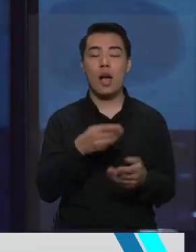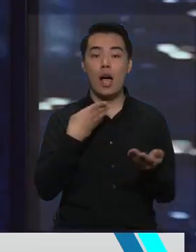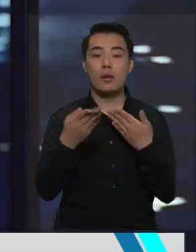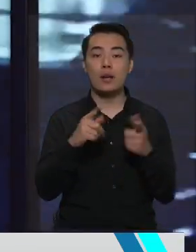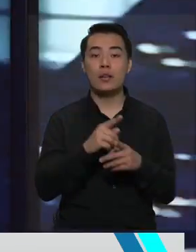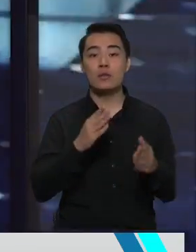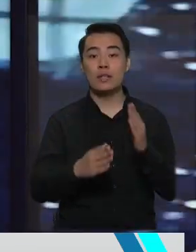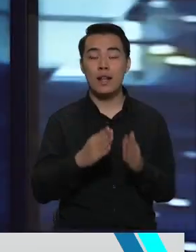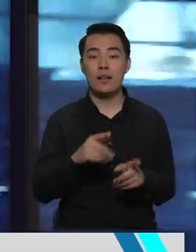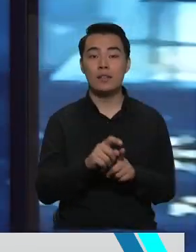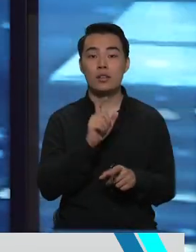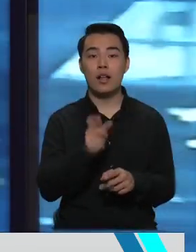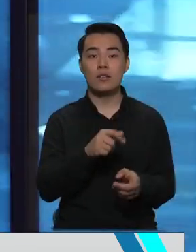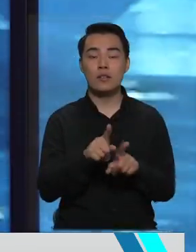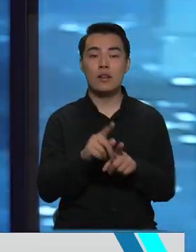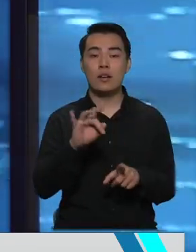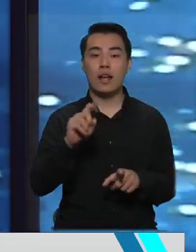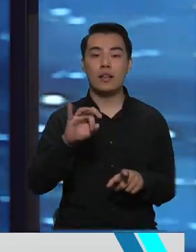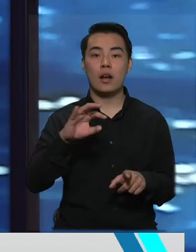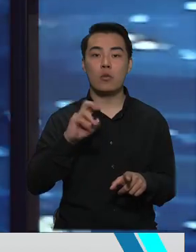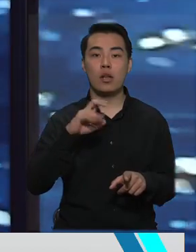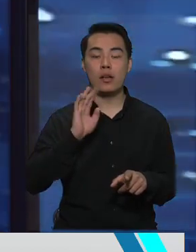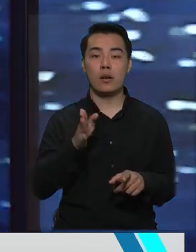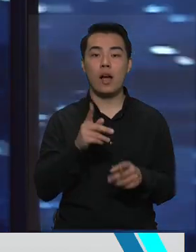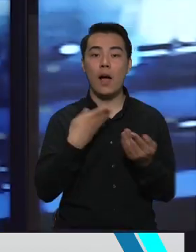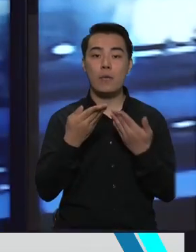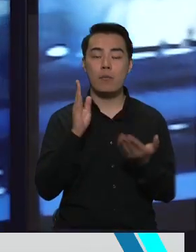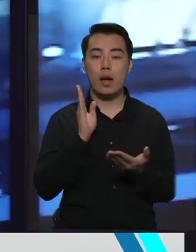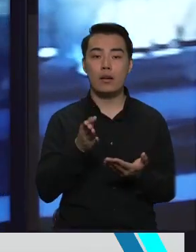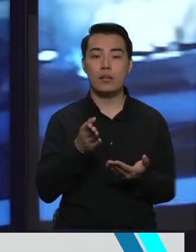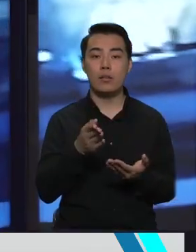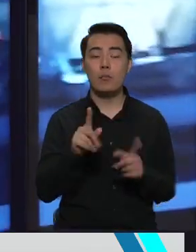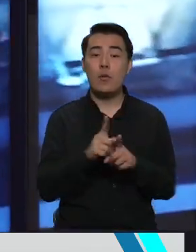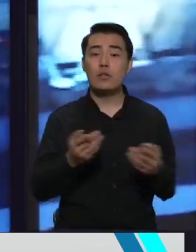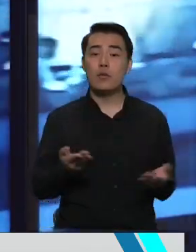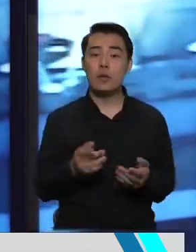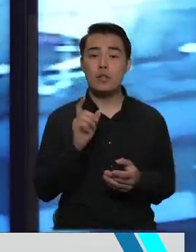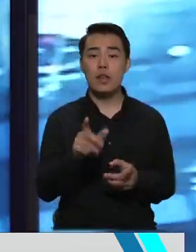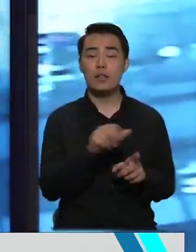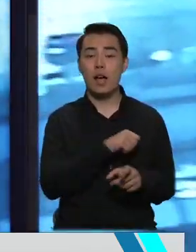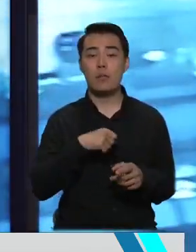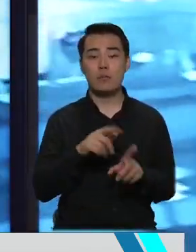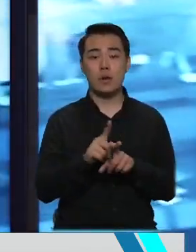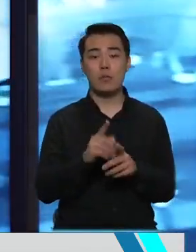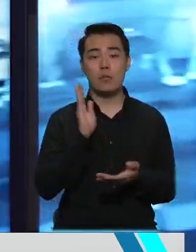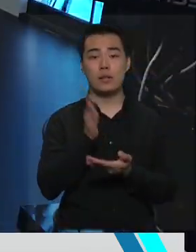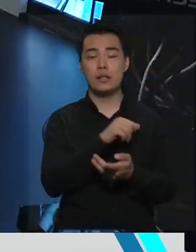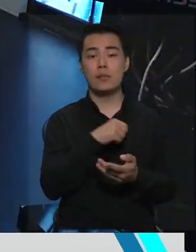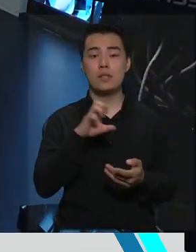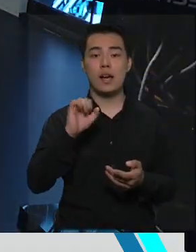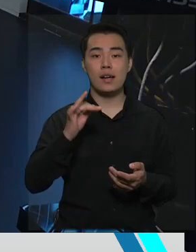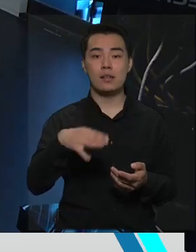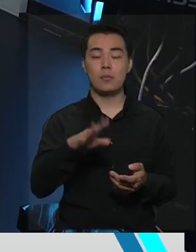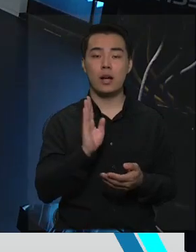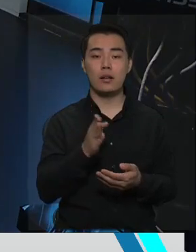искусственным интеллектом Он общается с разработчиком общается с это все равно что с тем же самым человеком который разрабатывает сайты